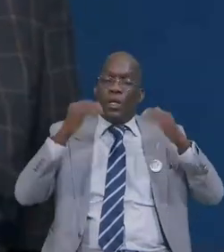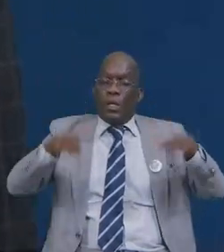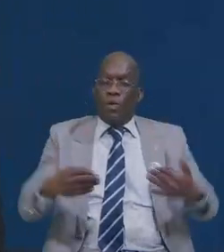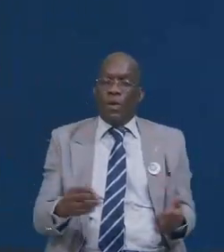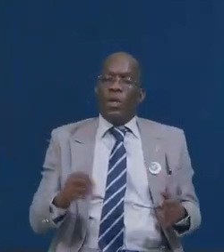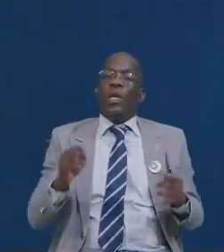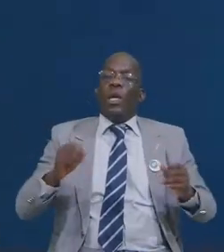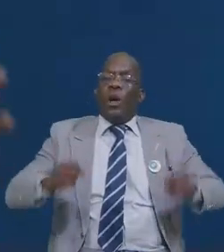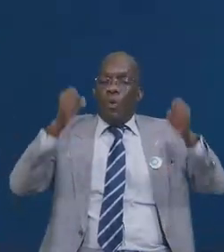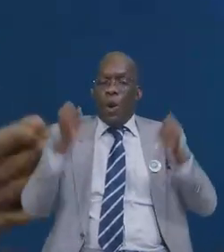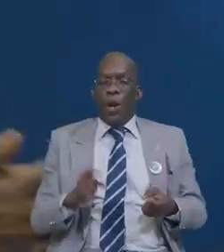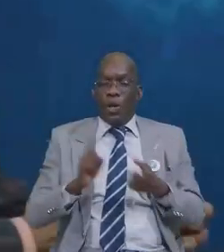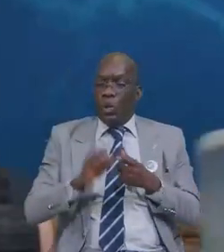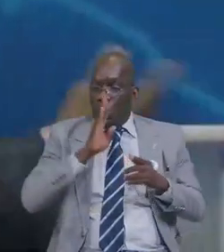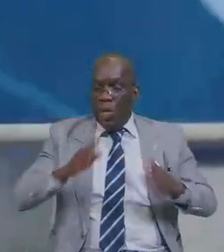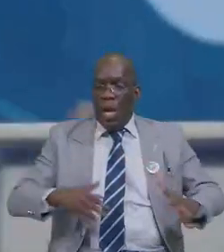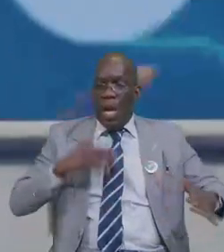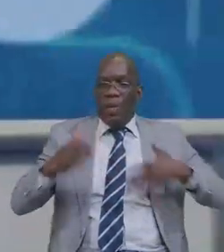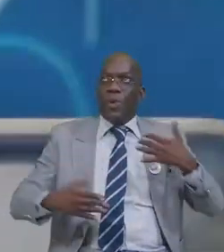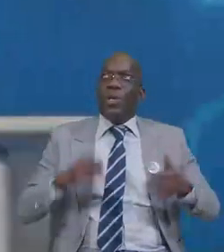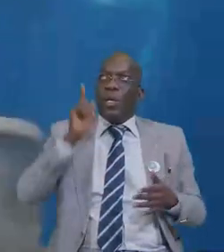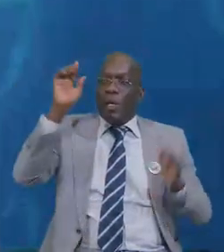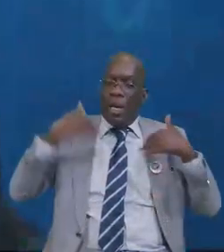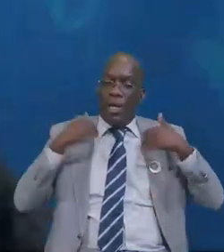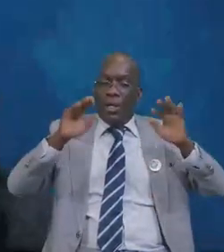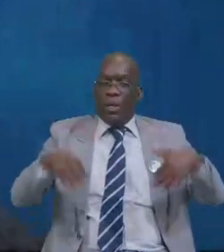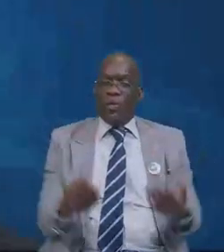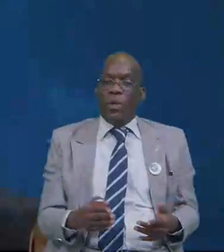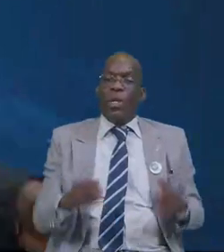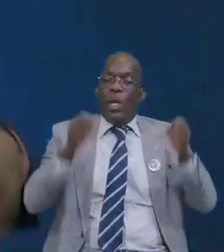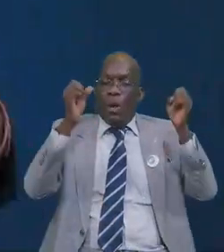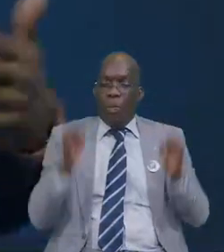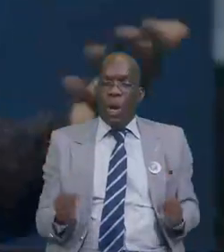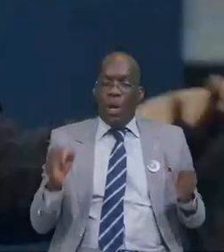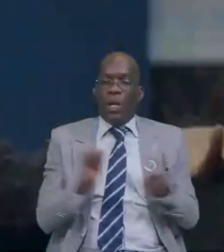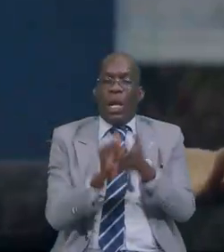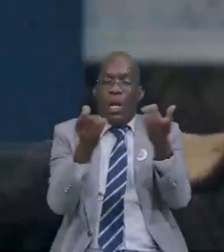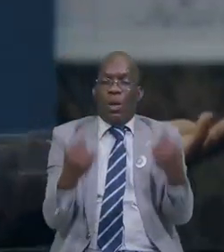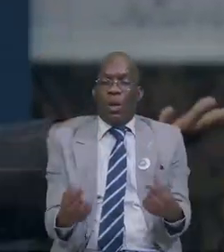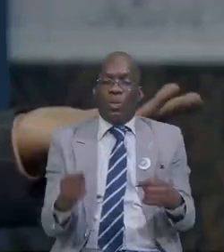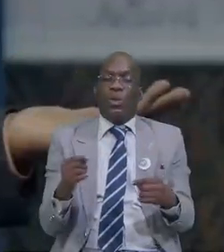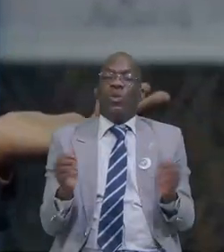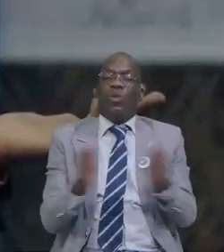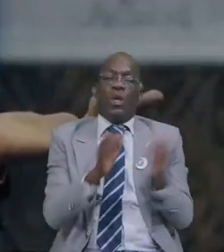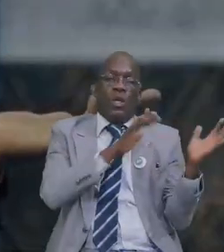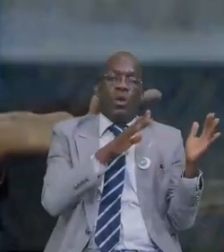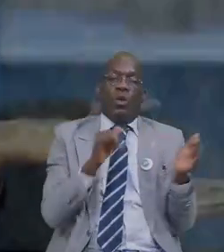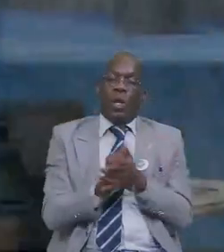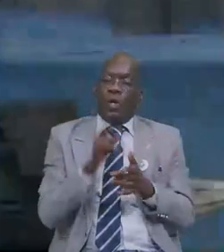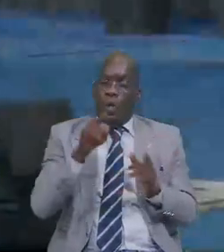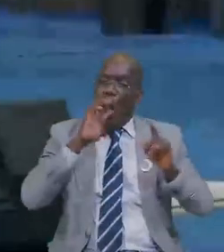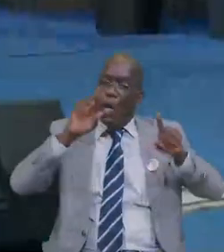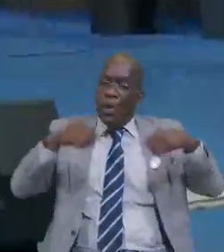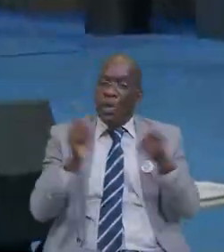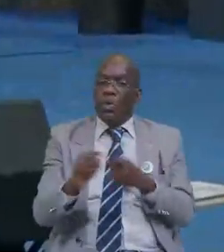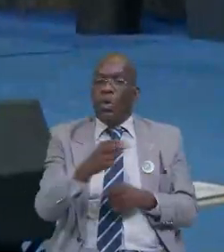pour être heureux, pour être joyeux, la puissance qui vient avec l'espérance que tu as sur la voie du